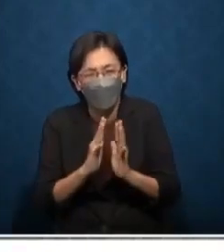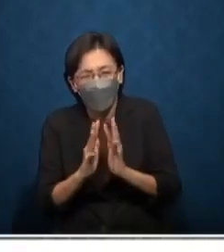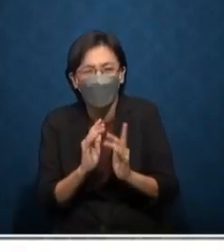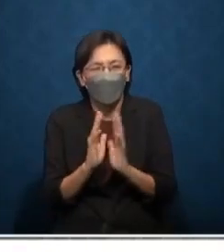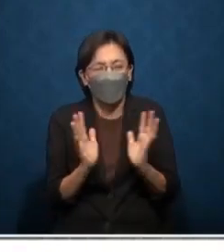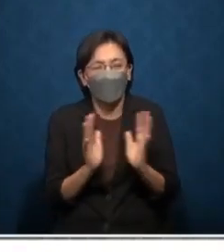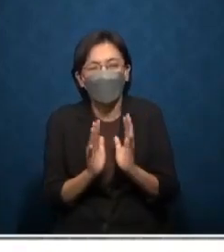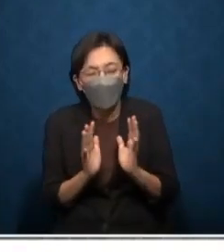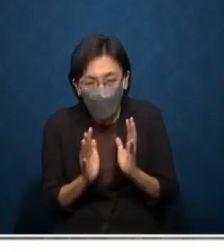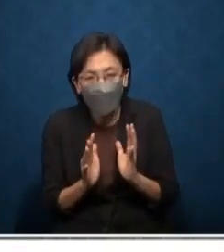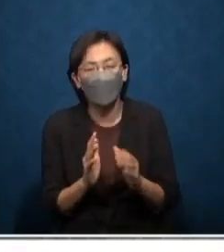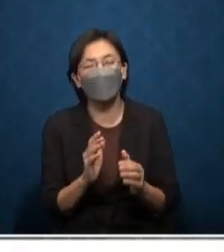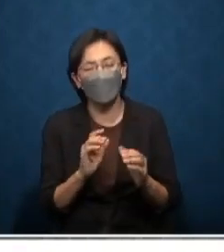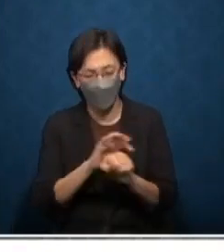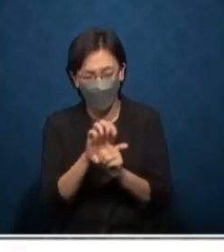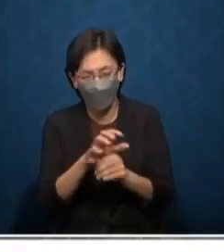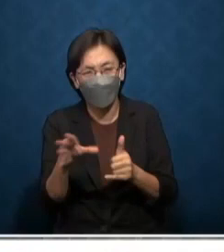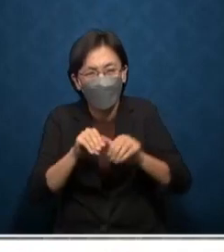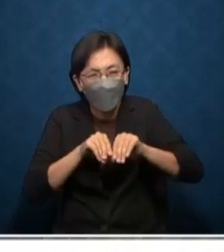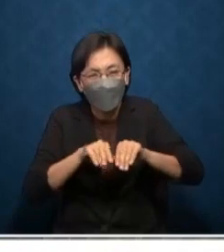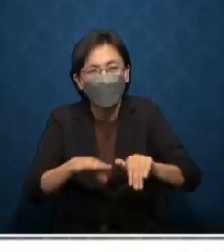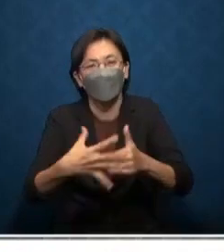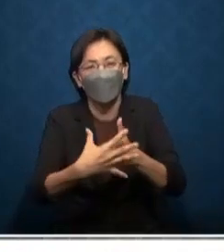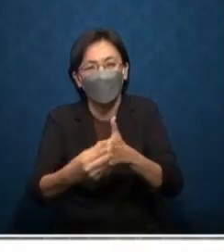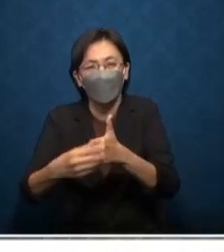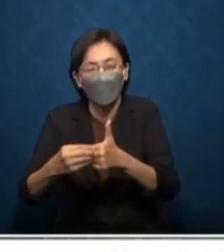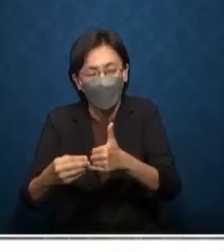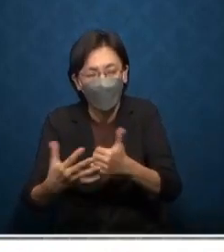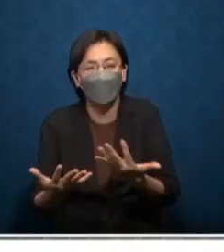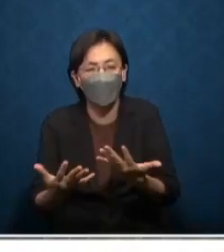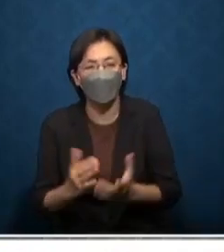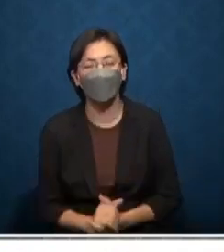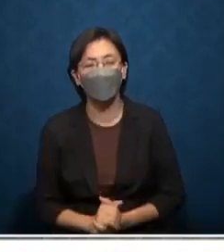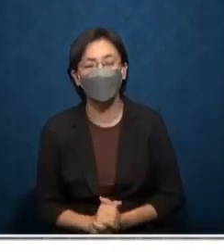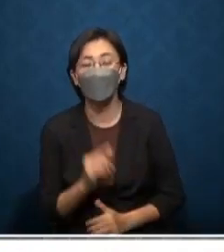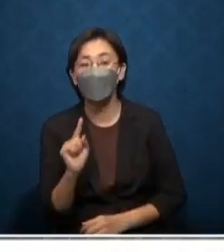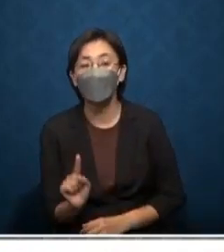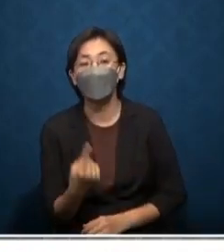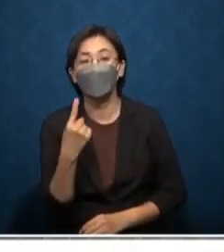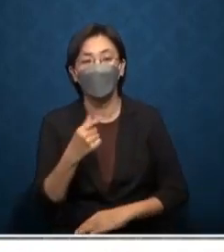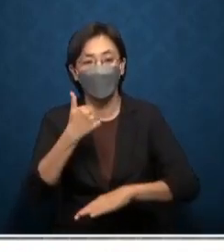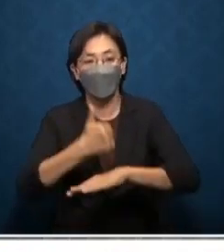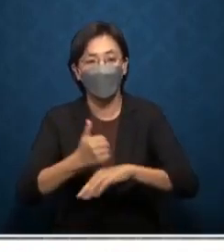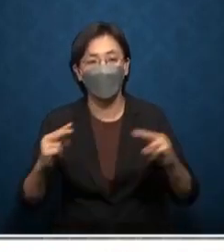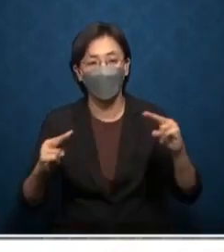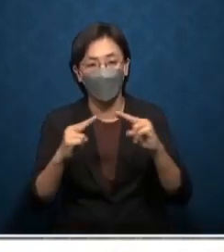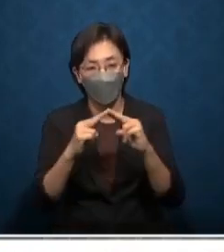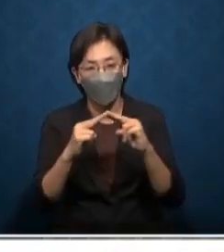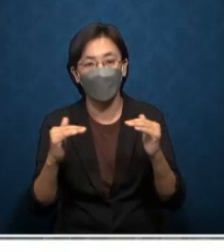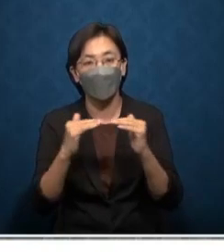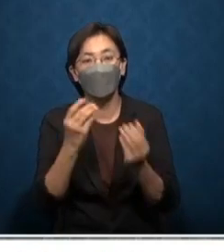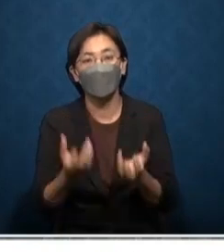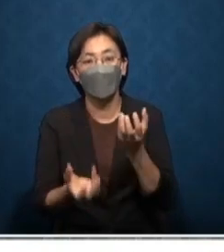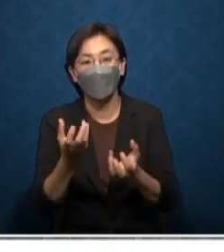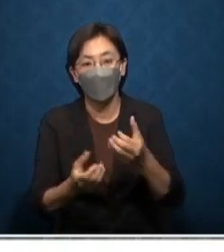ก่อนจะไปตรงนั้ขอเรียนว่าและแรก ท่านรัฐมน 1700 ว่าการกระสวงยamos tillων